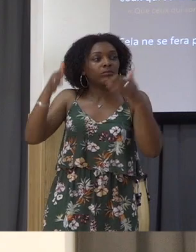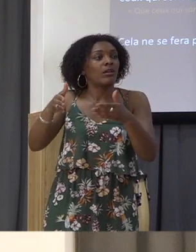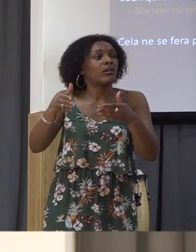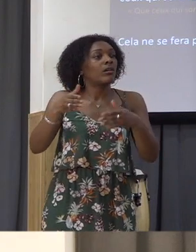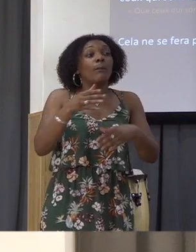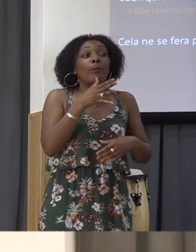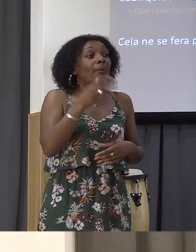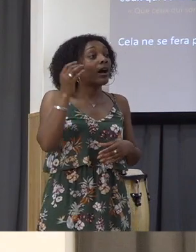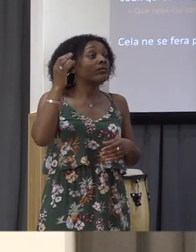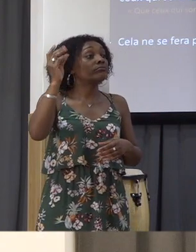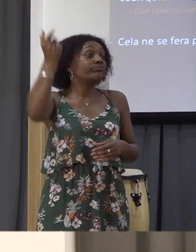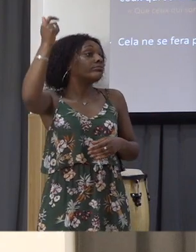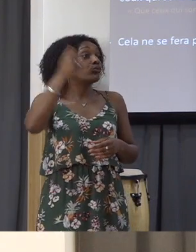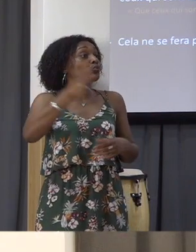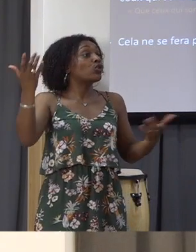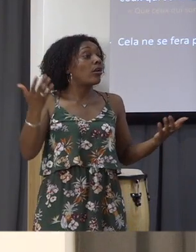tout seul.